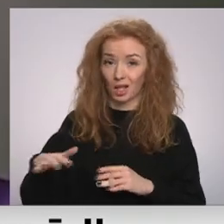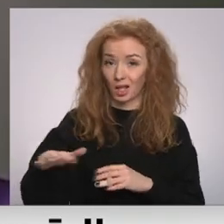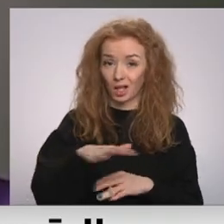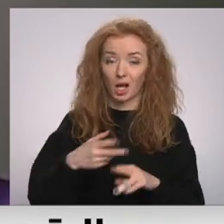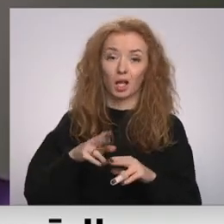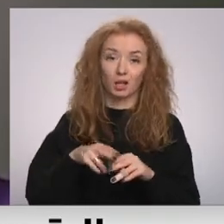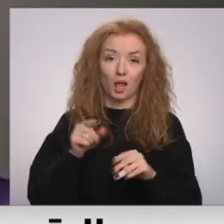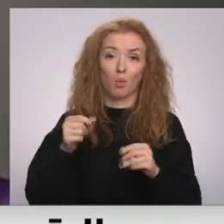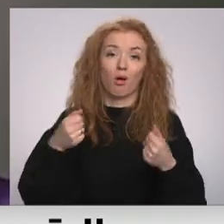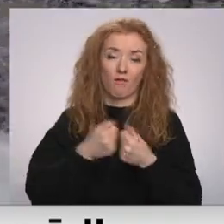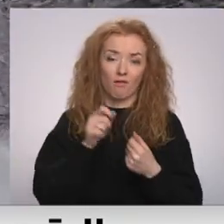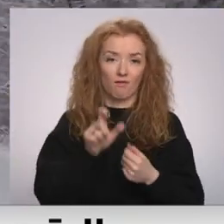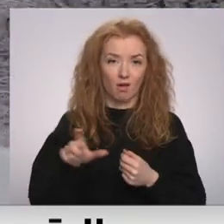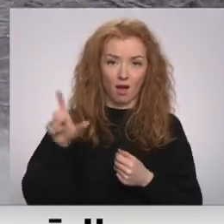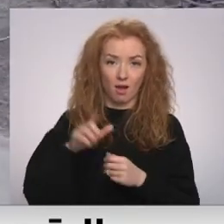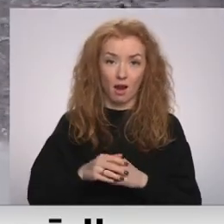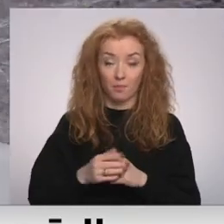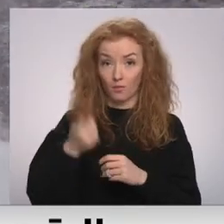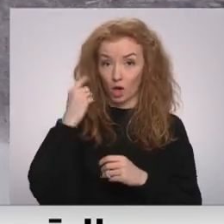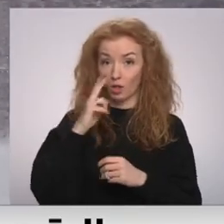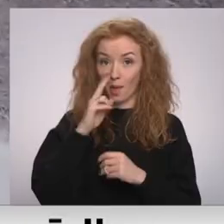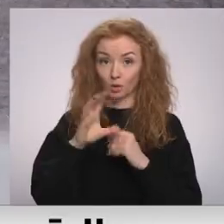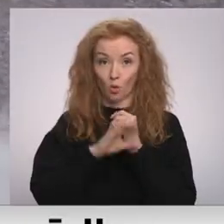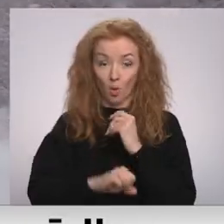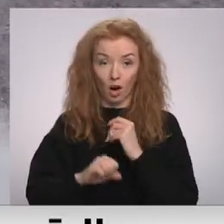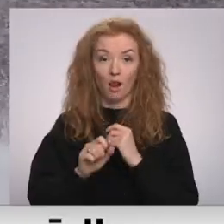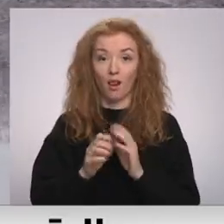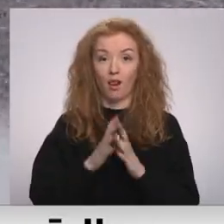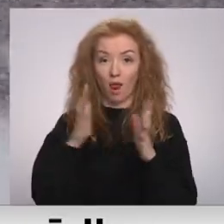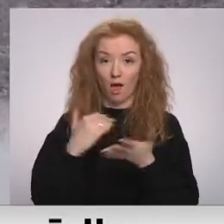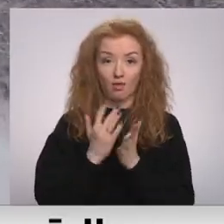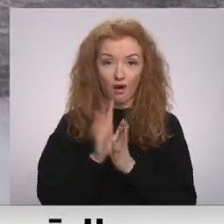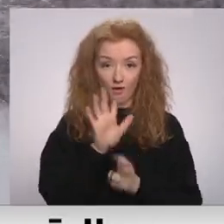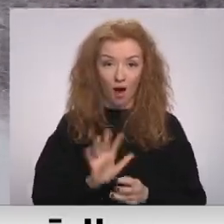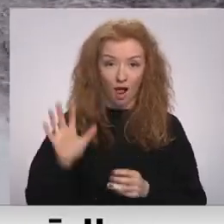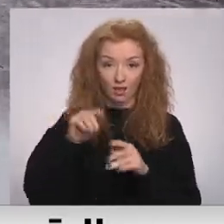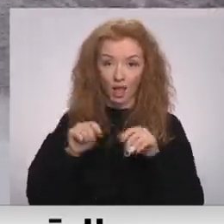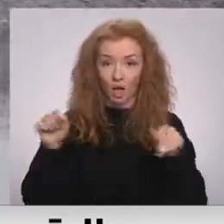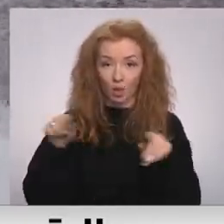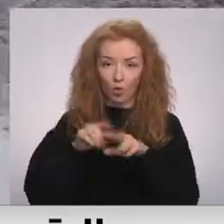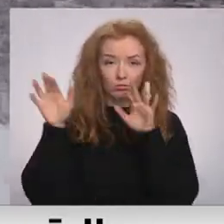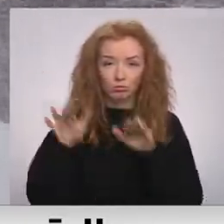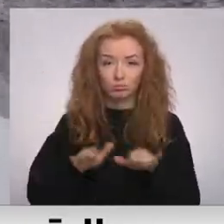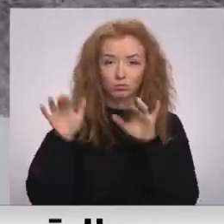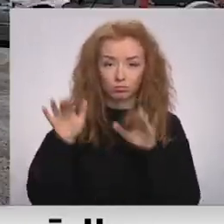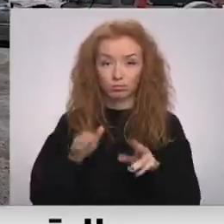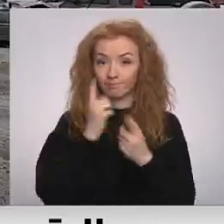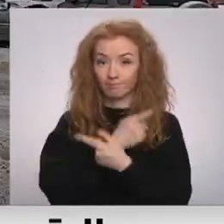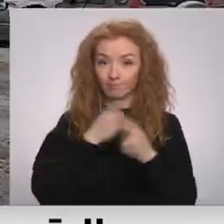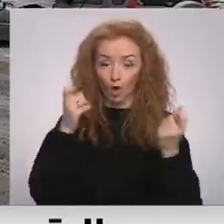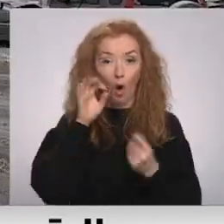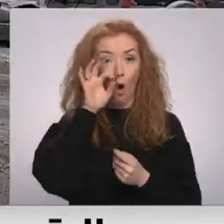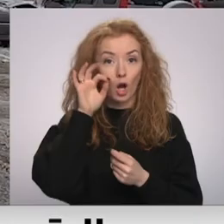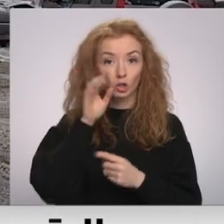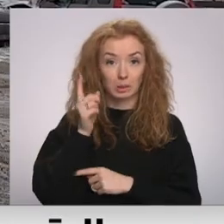to negadījumu ir mazliet vairāk. Aizvadītās nedēļas nogalē lielākajā daļā valsts teritorijas stipras snikšanas dēļ tika izsludināts